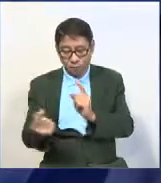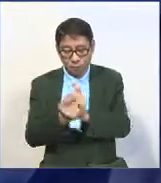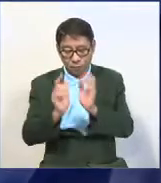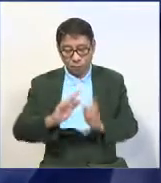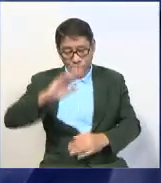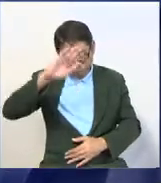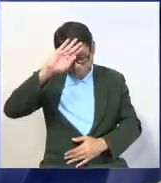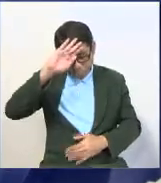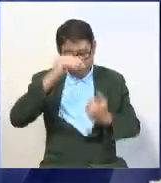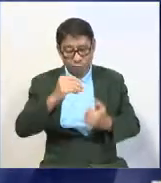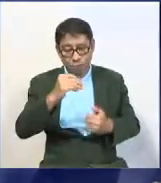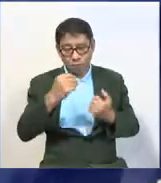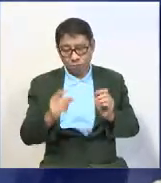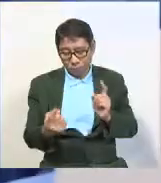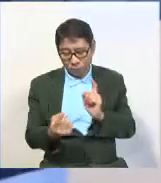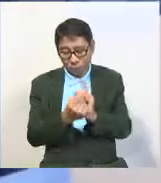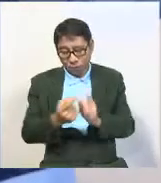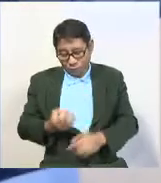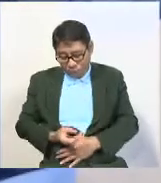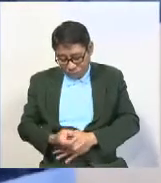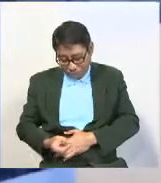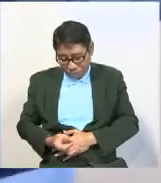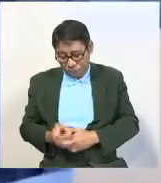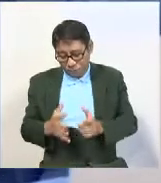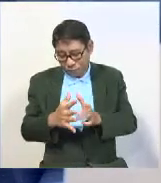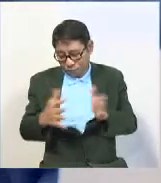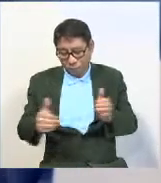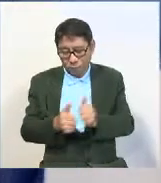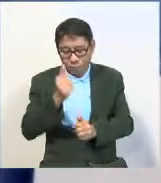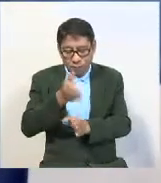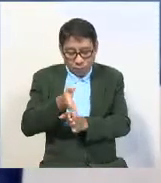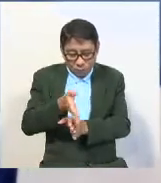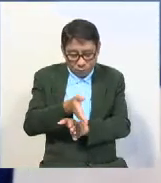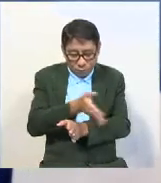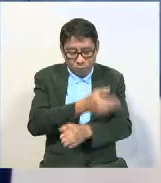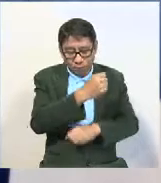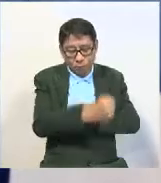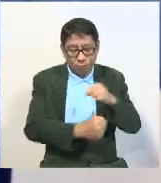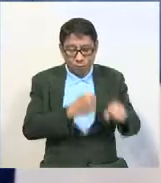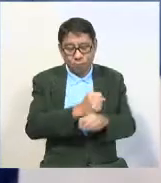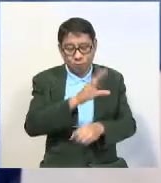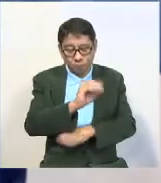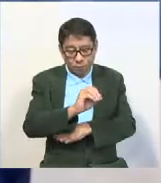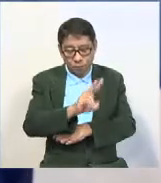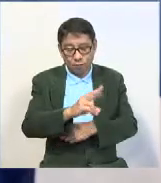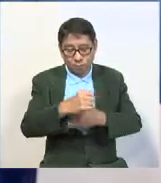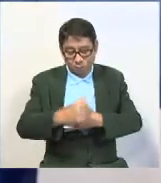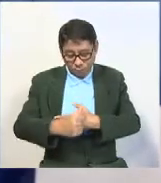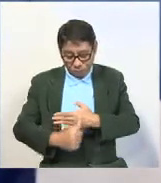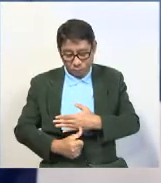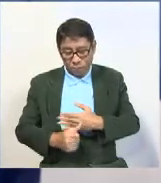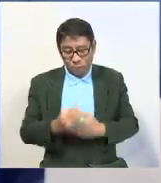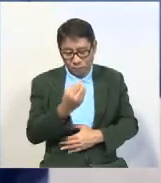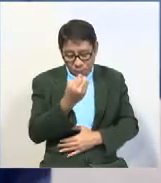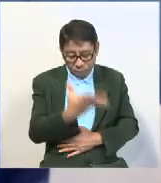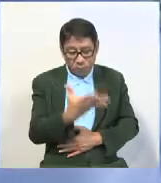ว่าผู้ป่วยรายนี้ล่ะค่ะเป็นรายที่พบก้อนนิ้วมากที่สุดจากที่ก่อนหน้านี้ในปี2552ผ่าตัดตอนนั้นพบว่